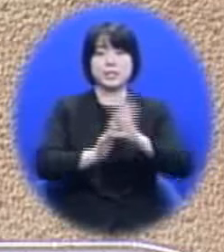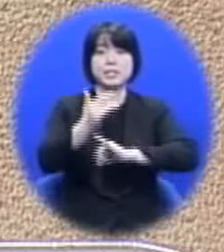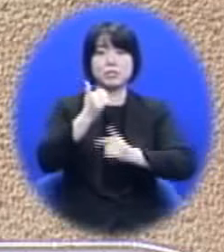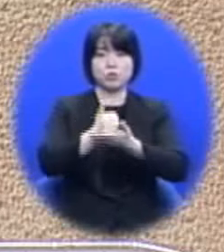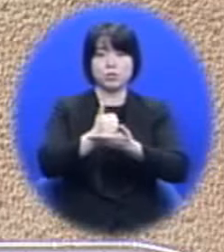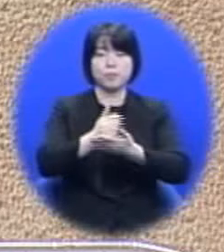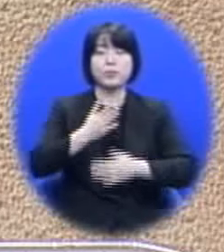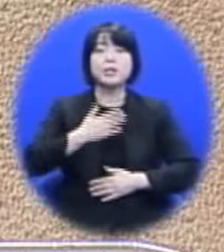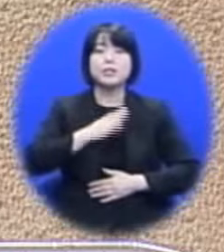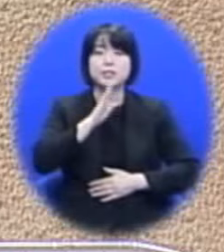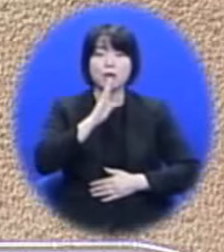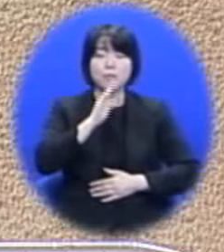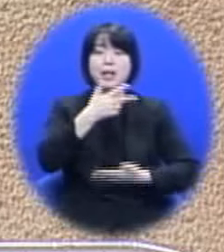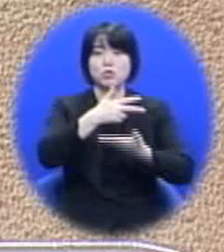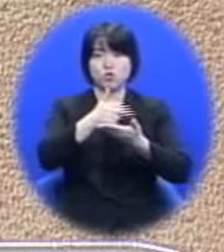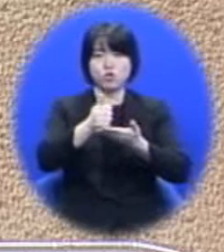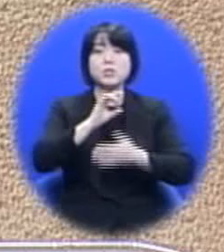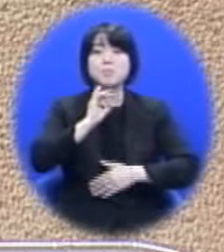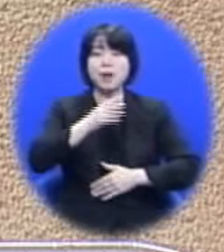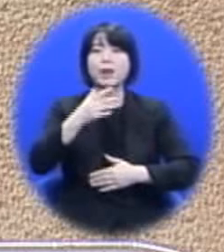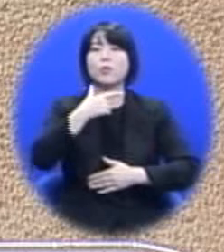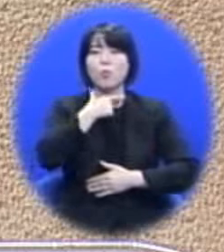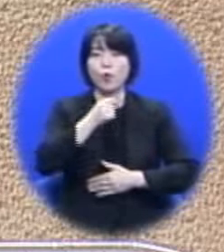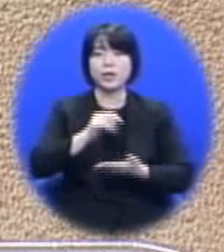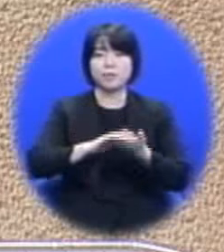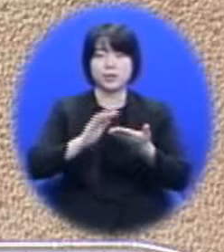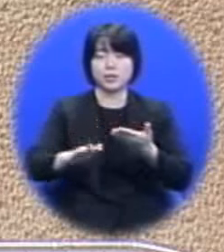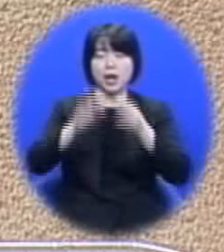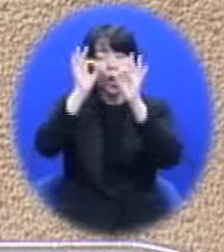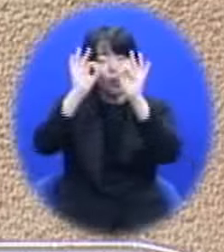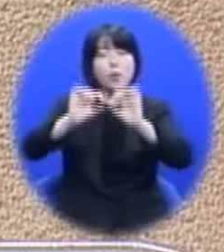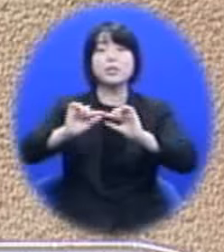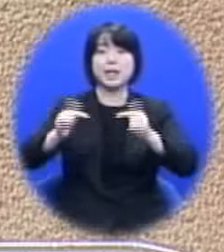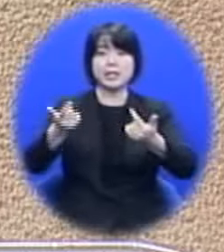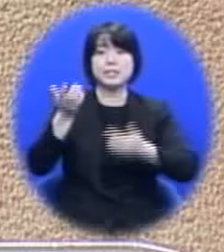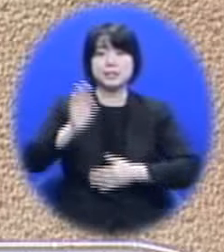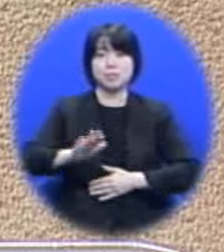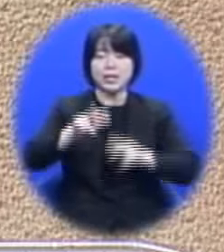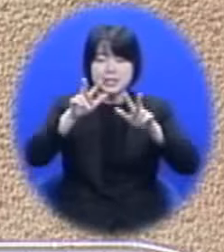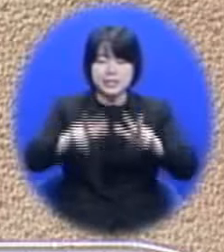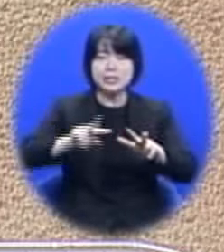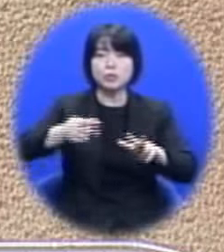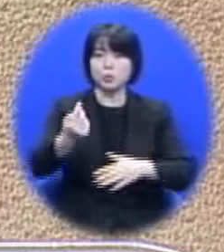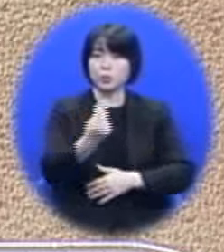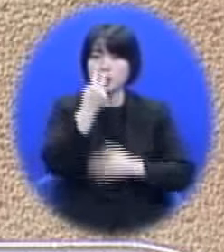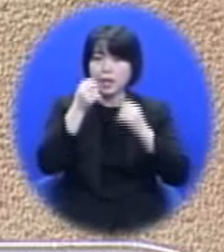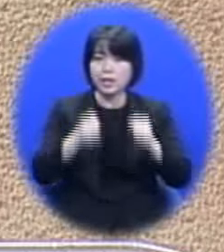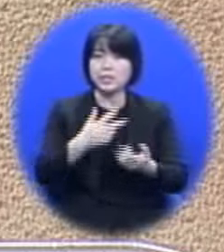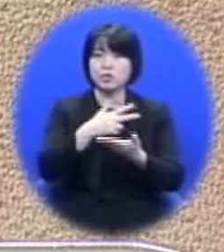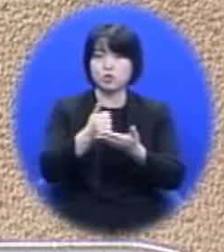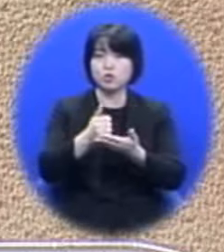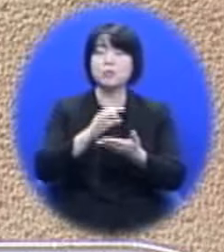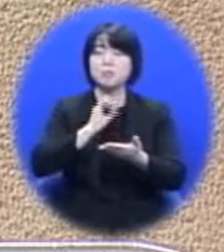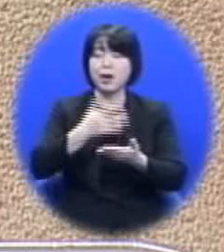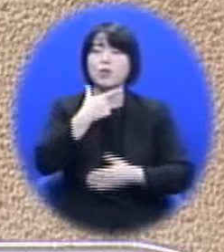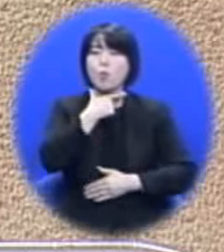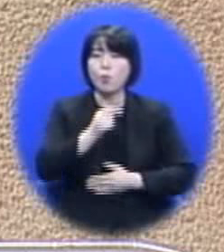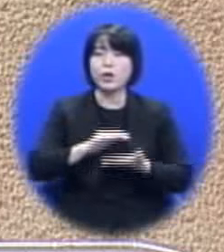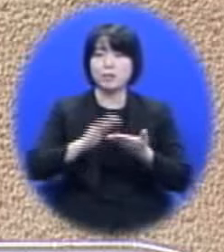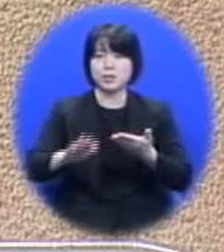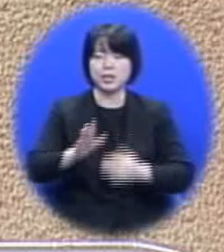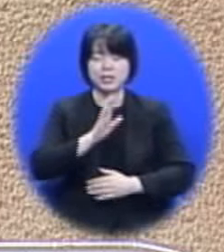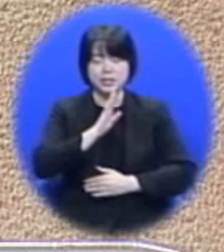정말 주님을 원합니다. 보이지 않으시지만 지금도 살아계신 주님을, 저는 주님을 원합니다.